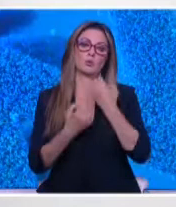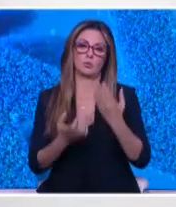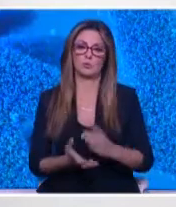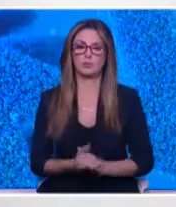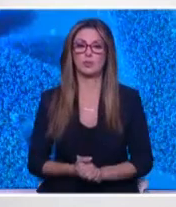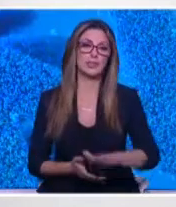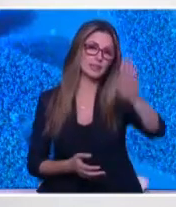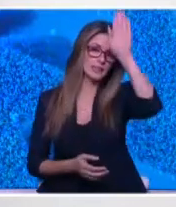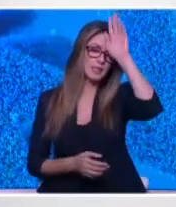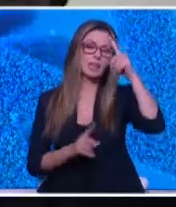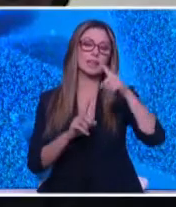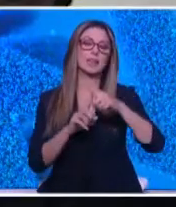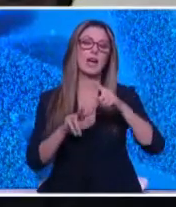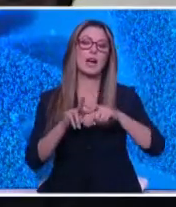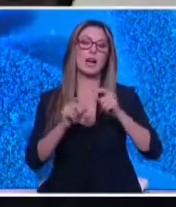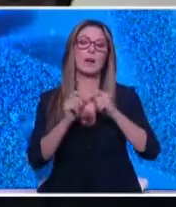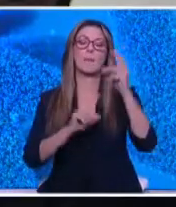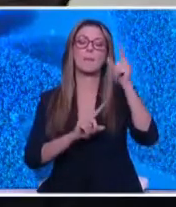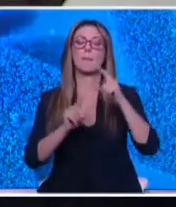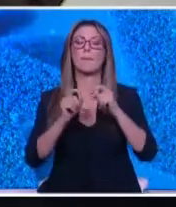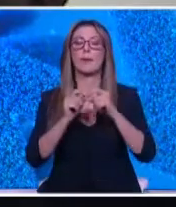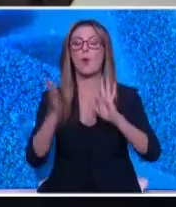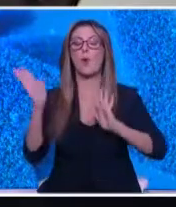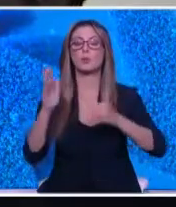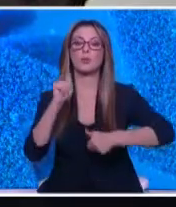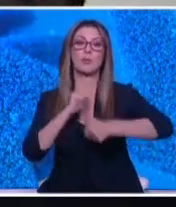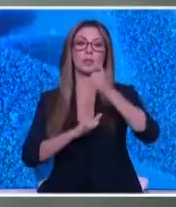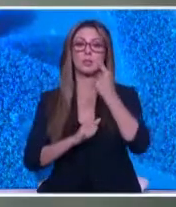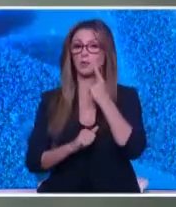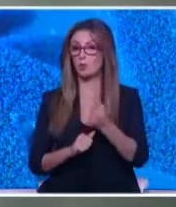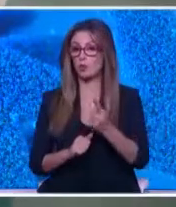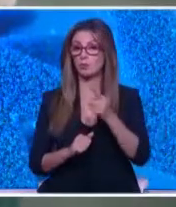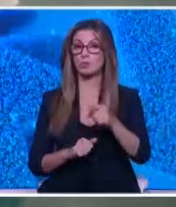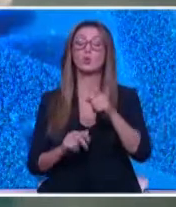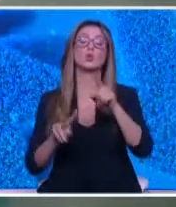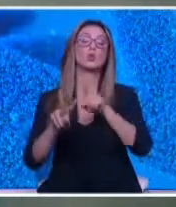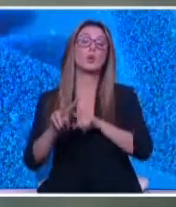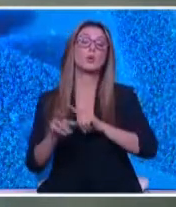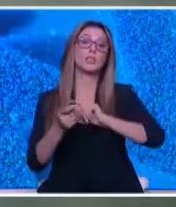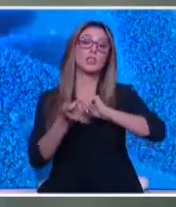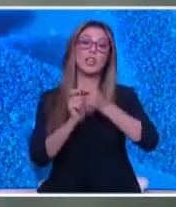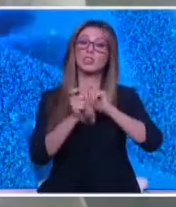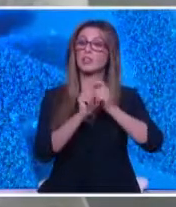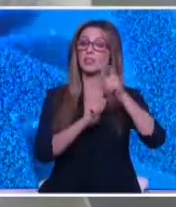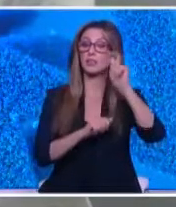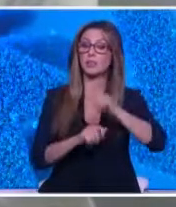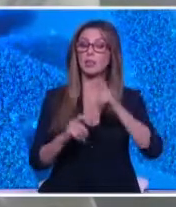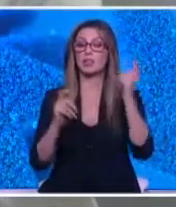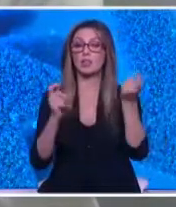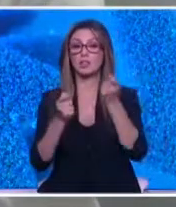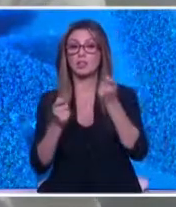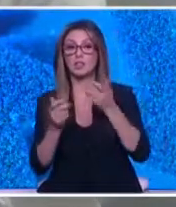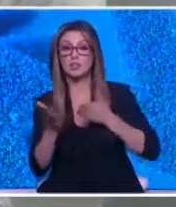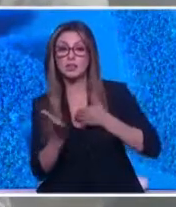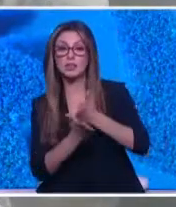oldu. İstanbul Tabip Odası Başkanı Profesör Doktor Nergis Erdoğan'a göre yönetmeliğin getireceği değişiklikler iş barışının